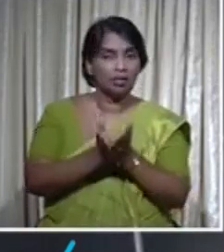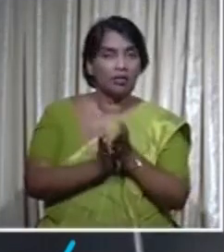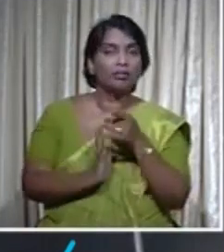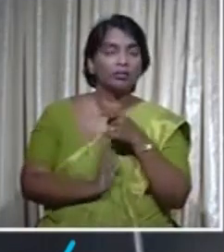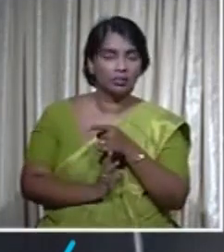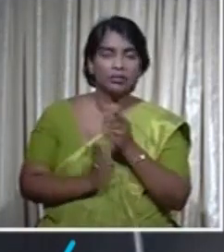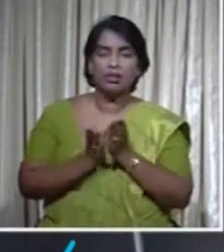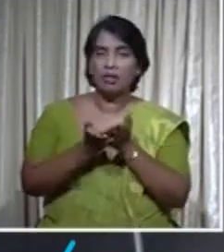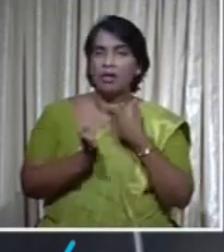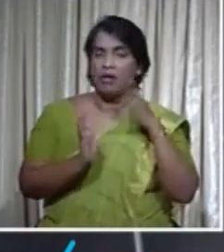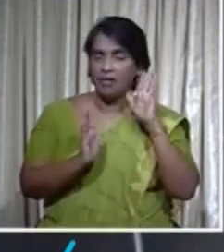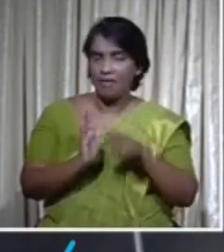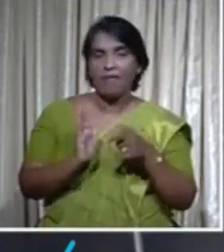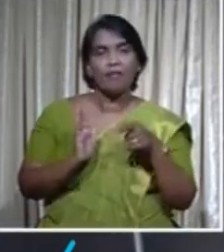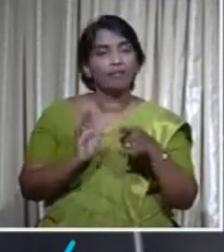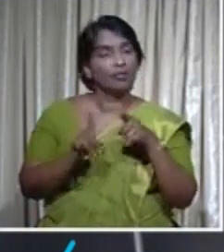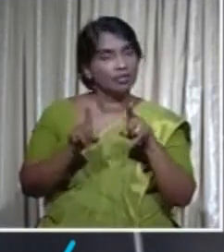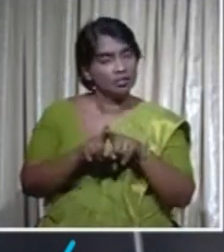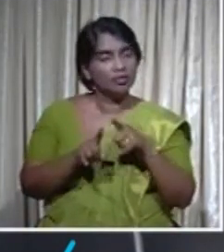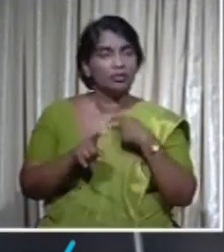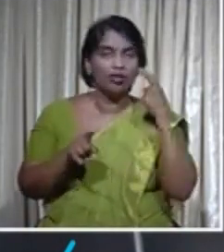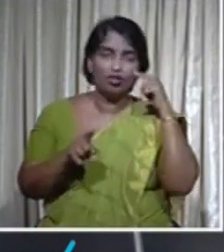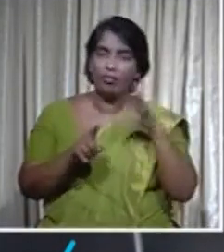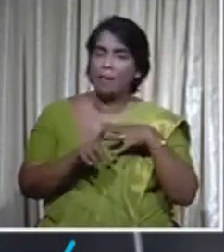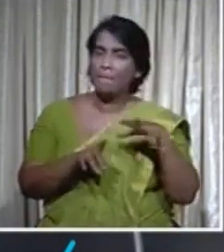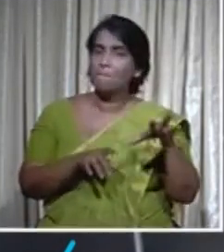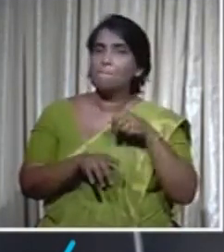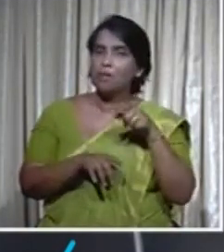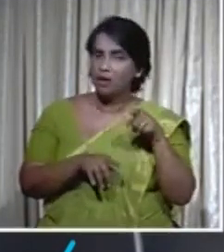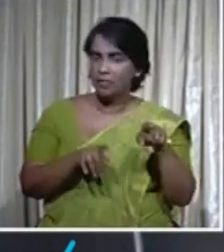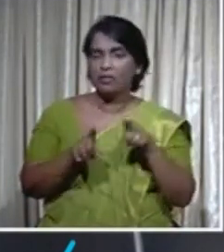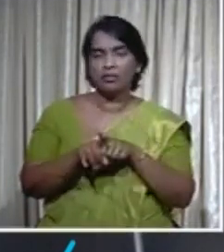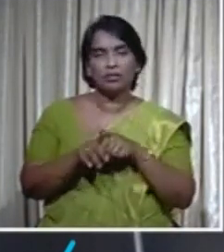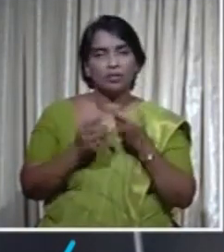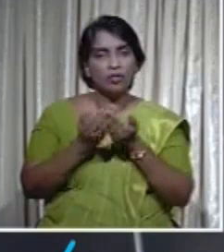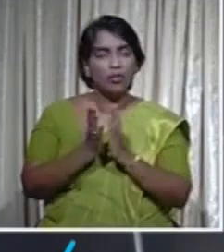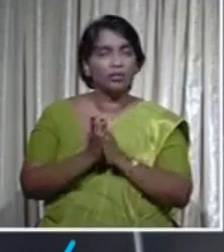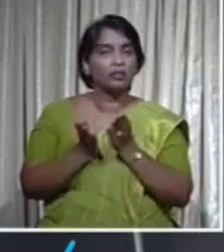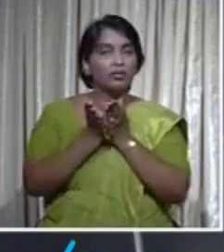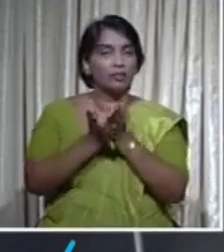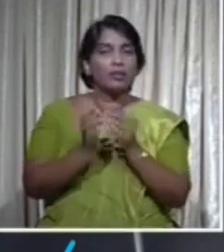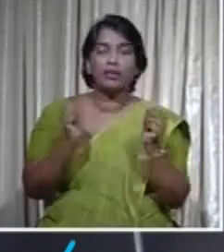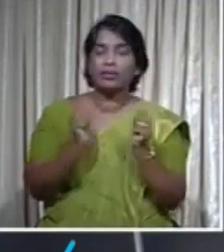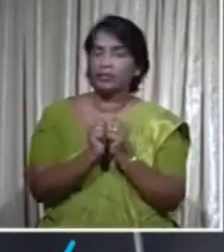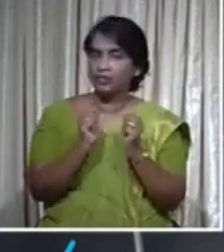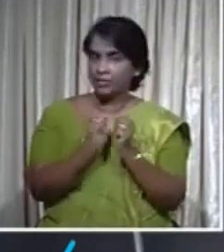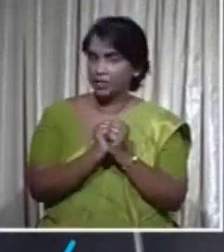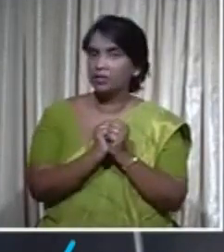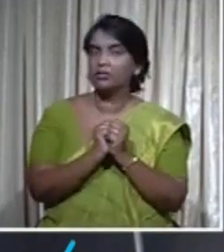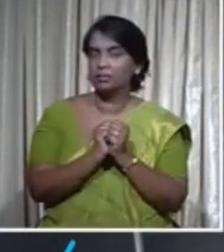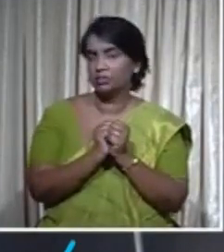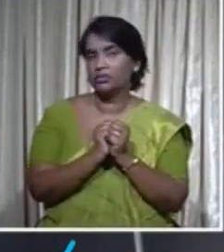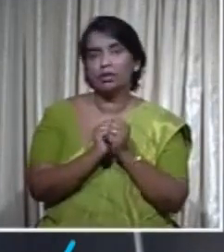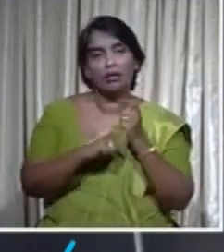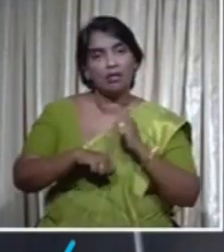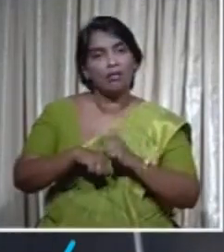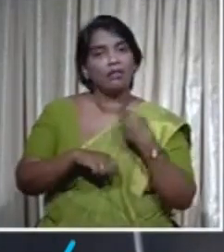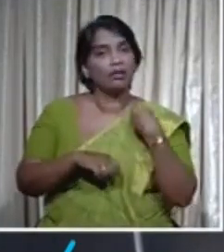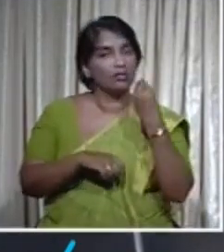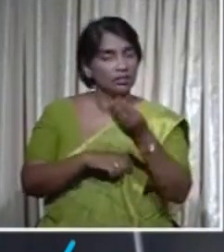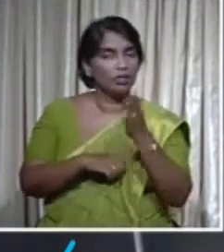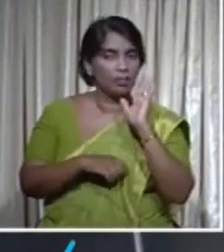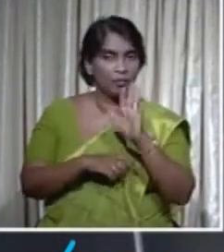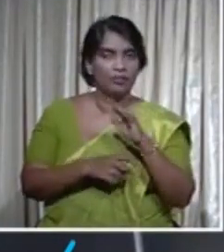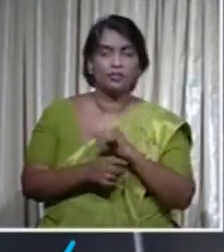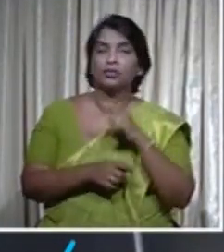செய்வதற்கான வாய்ப்பை ஏற்படுத்த வேண்டும் எங்களுடைய மற்ற ஏனைய மீனவர்கள் பாதிக்கப்படாத வகையில் ஆகவே இந்த